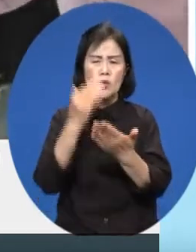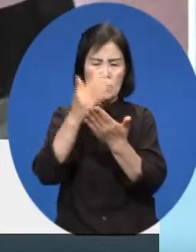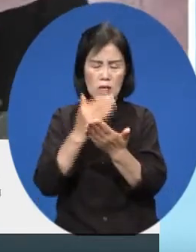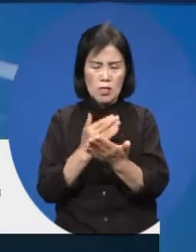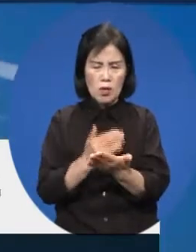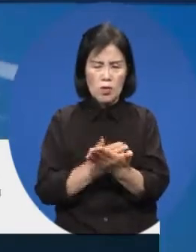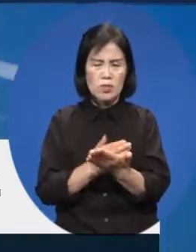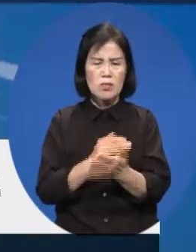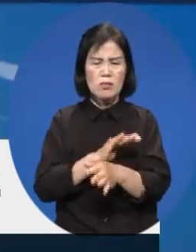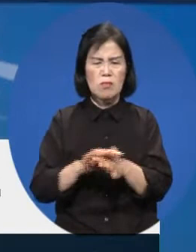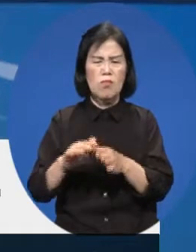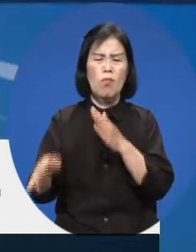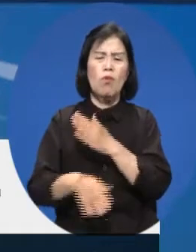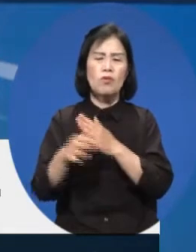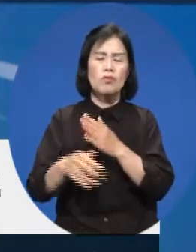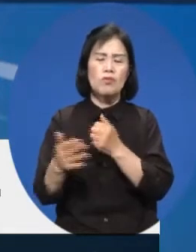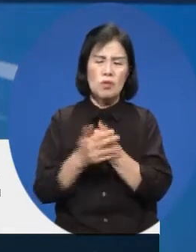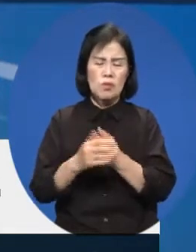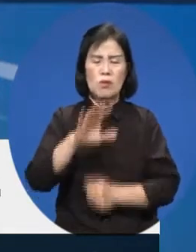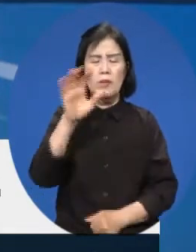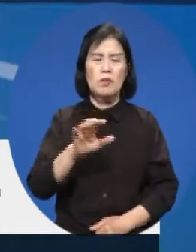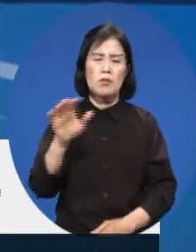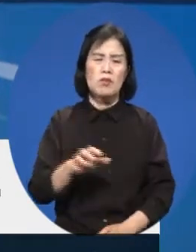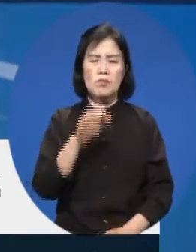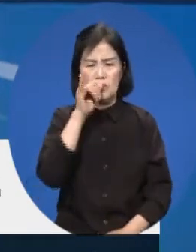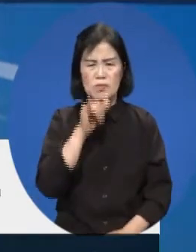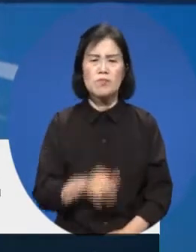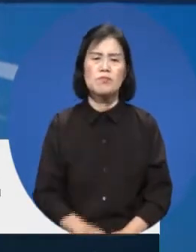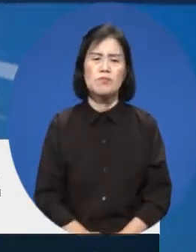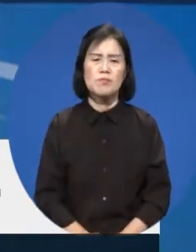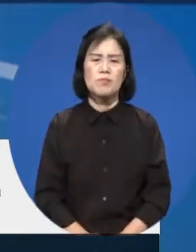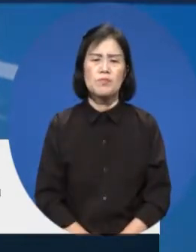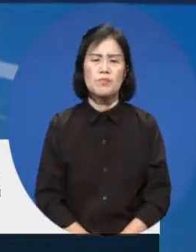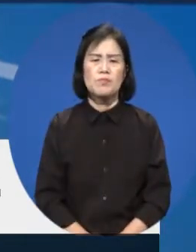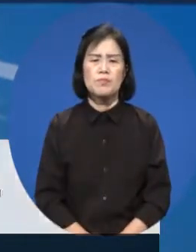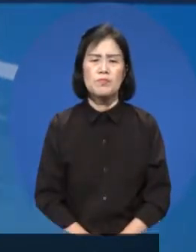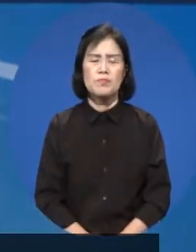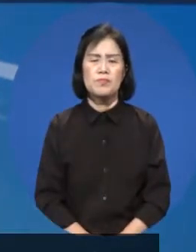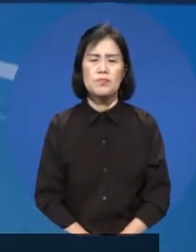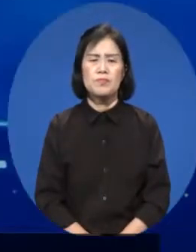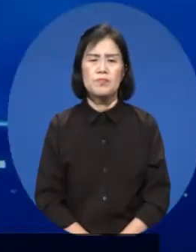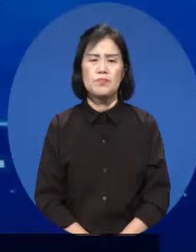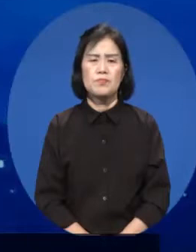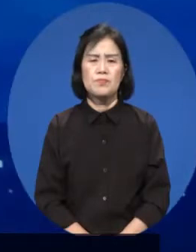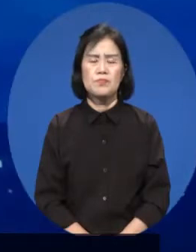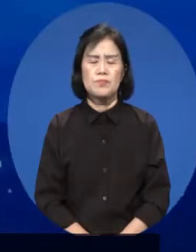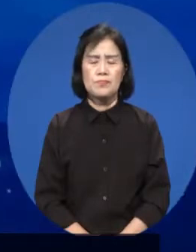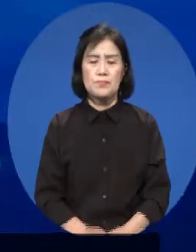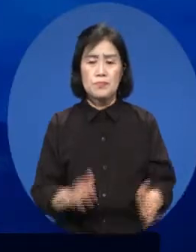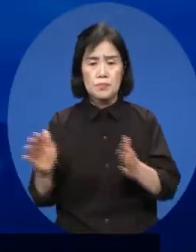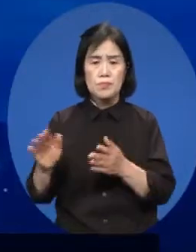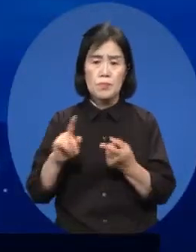구비되지 않은 상황에서 이런 이렇게 해서 반복되지 않을까 그래서 반복될 수밖에 없다 이렇게 볼 수 있을 것 같습니다 예 이런 가운데 이